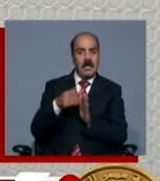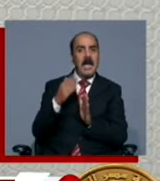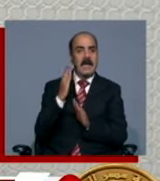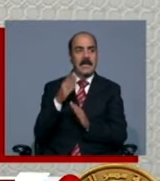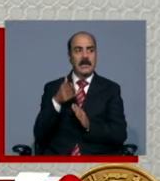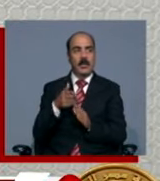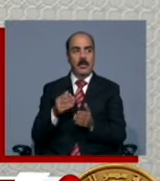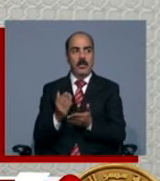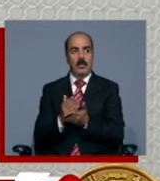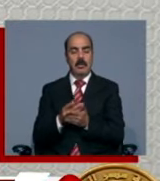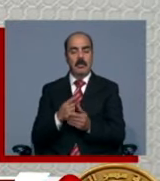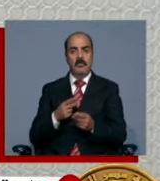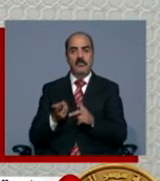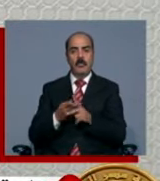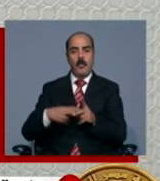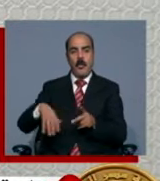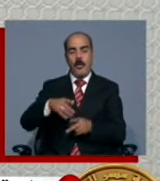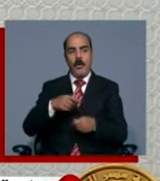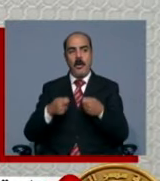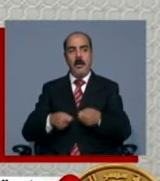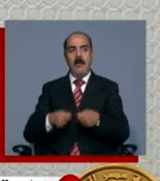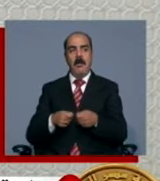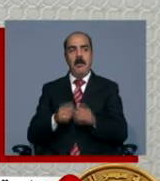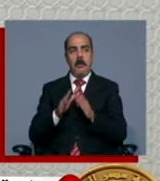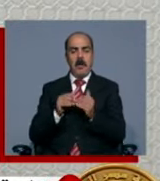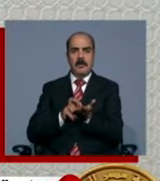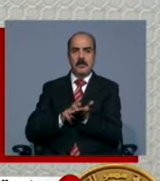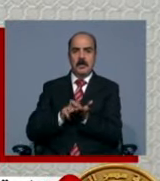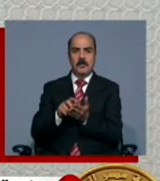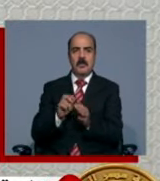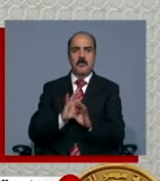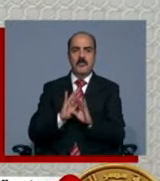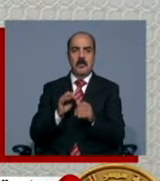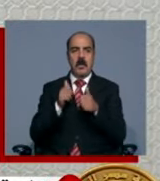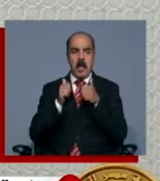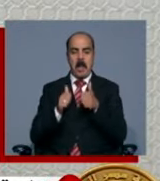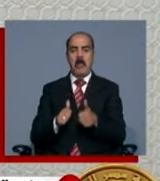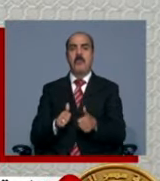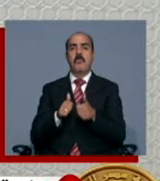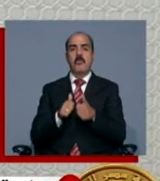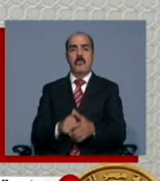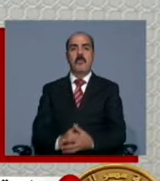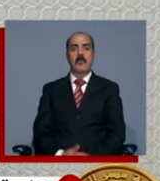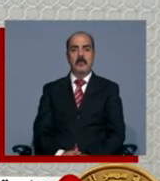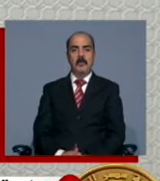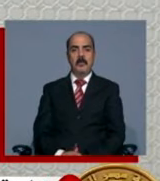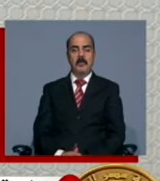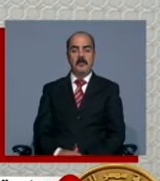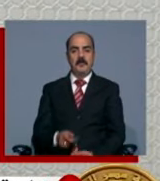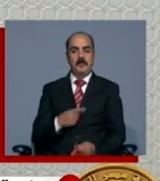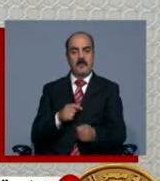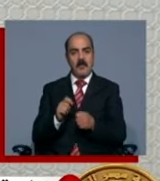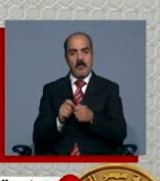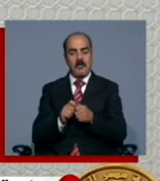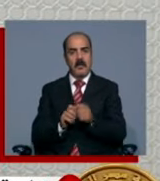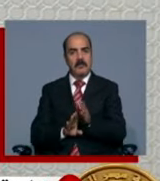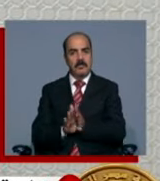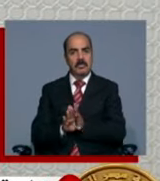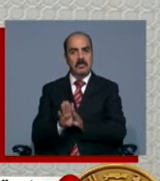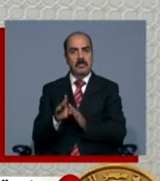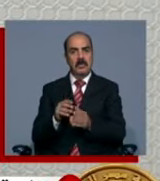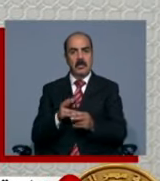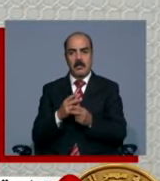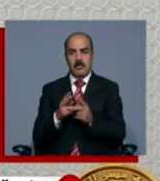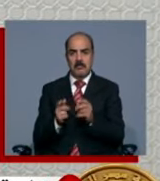الحضور الكريم، تسير مصر بخطى واثقة على طريق الإصلاح الاقتصادي والتنمية